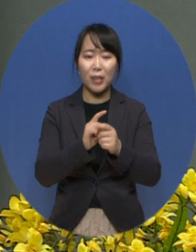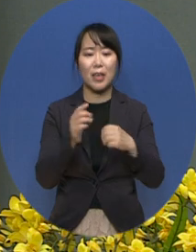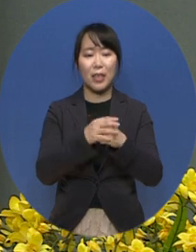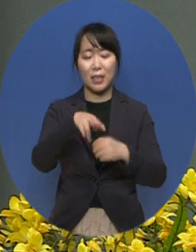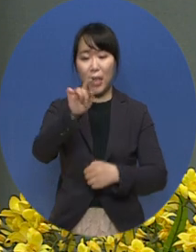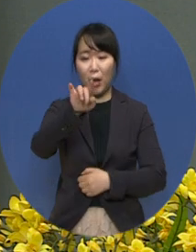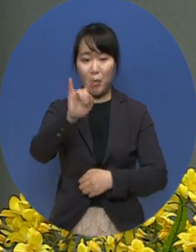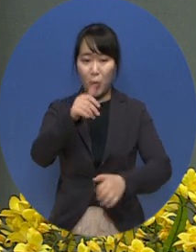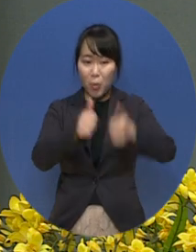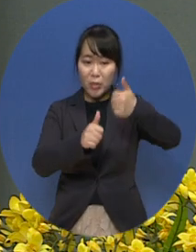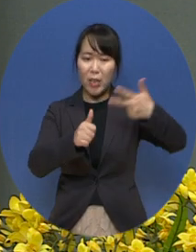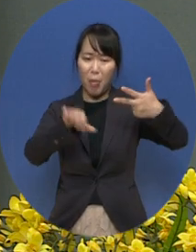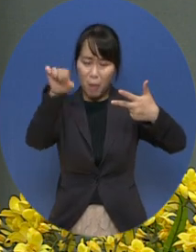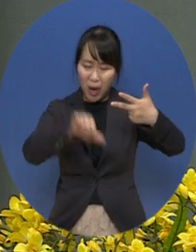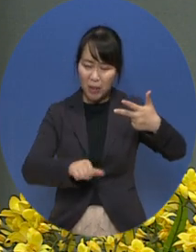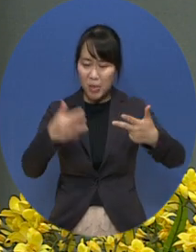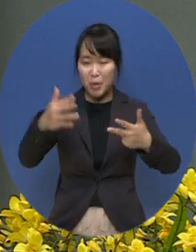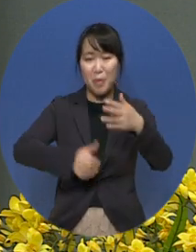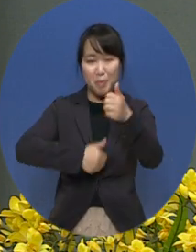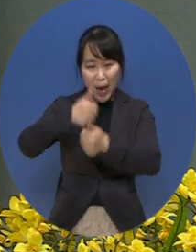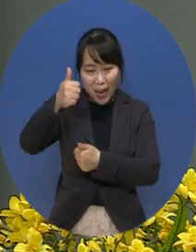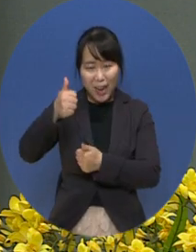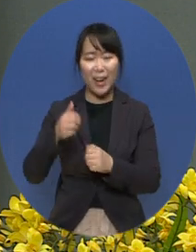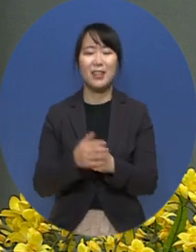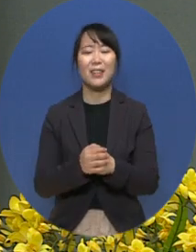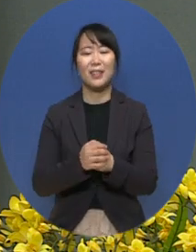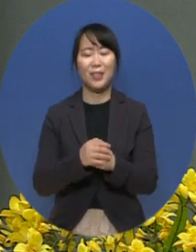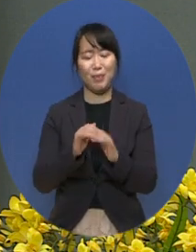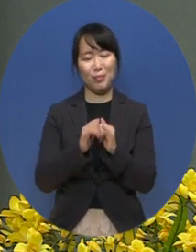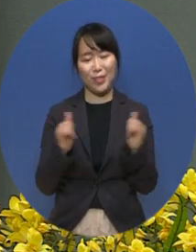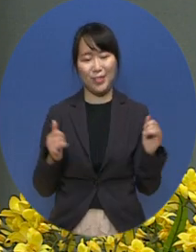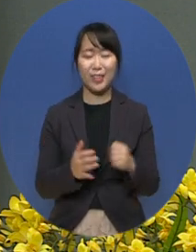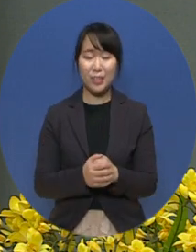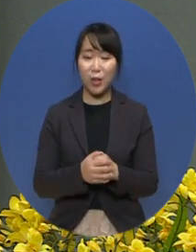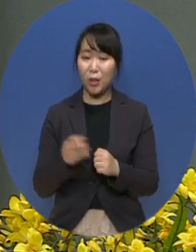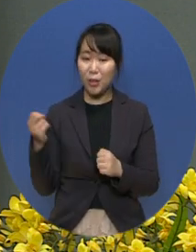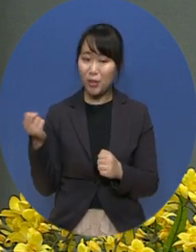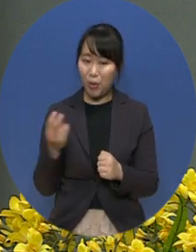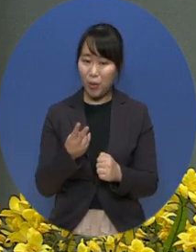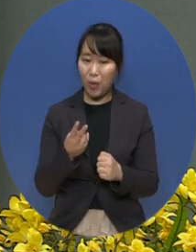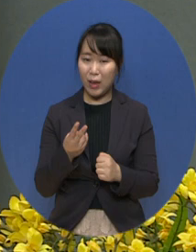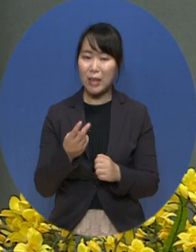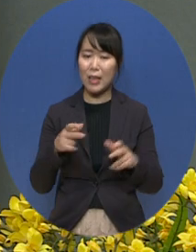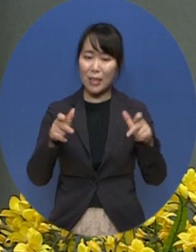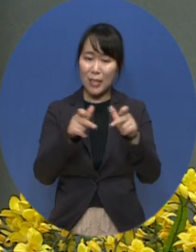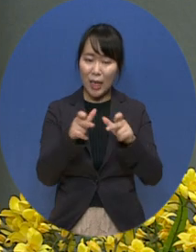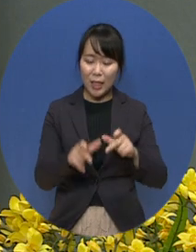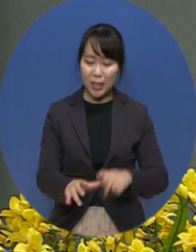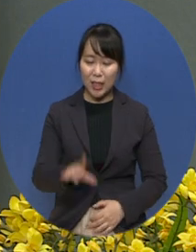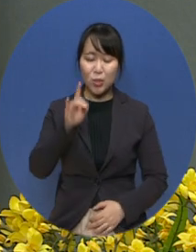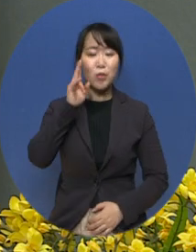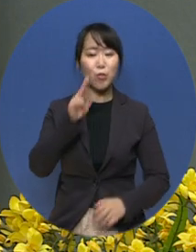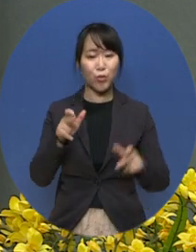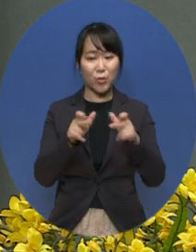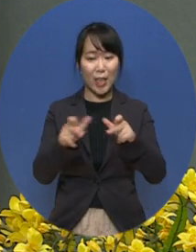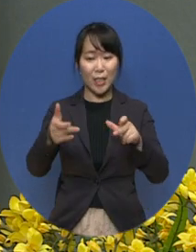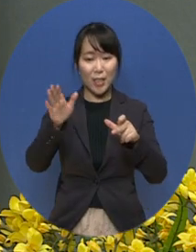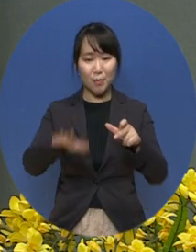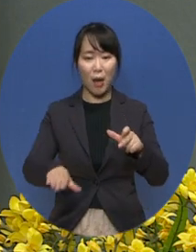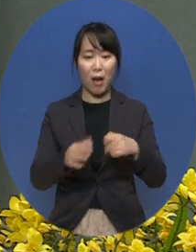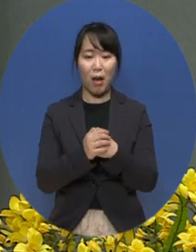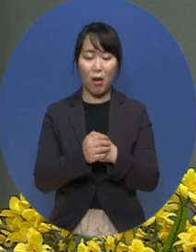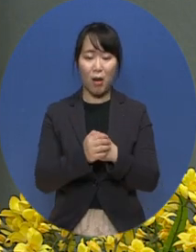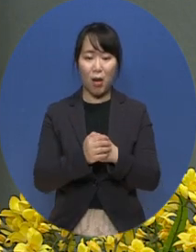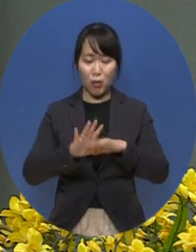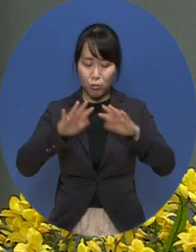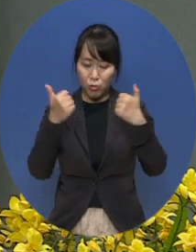제 7번 따른 8 풀 제 4호 고시 패스 하신 분 이구요 그리구요 4장에 최초로 중증장애인 이지만 5선